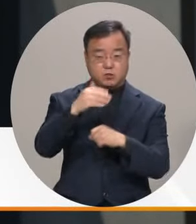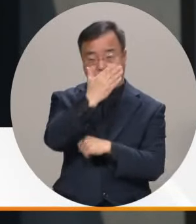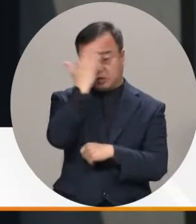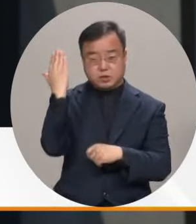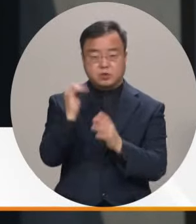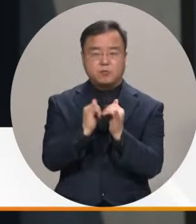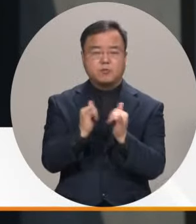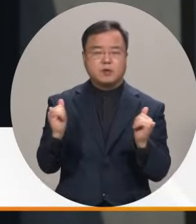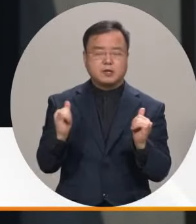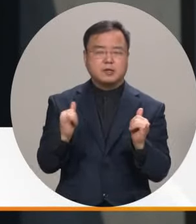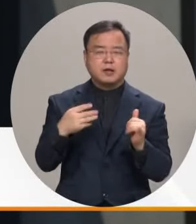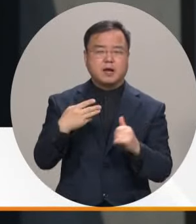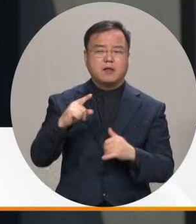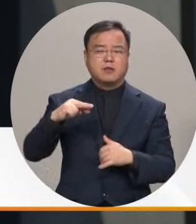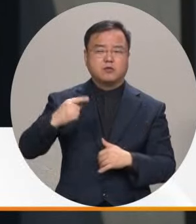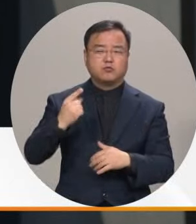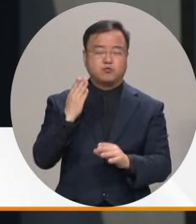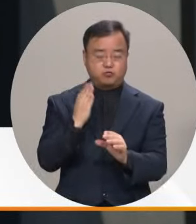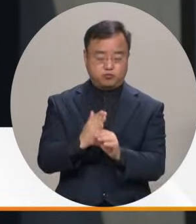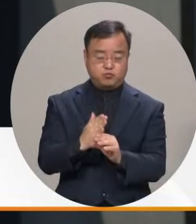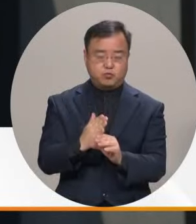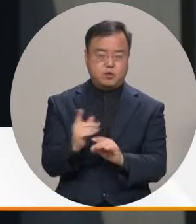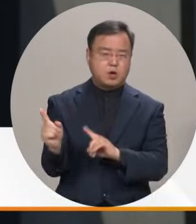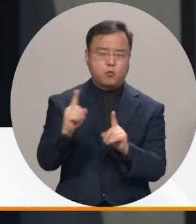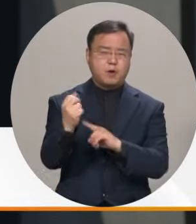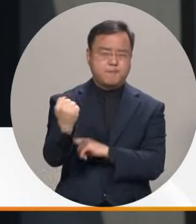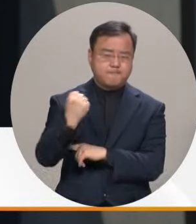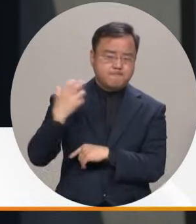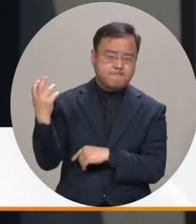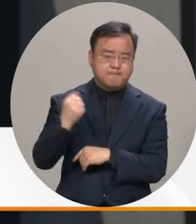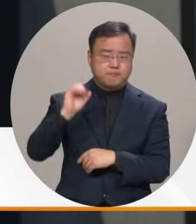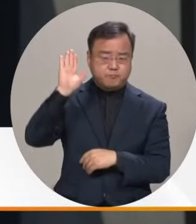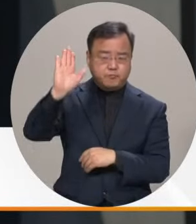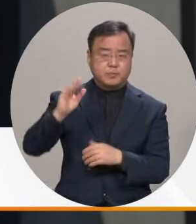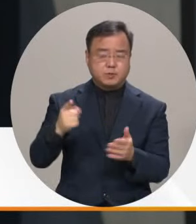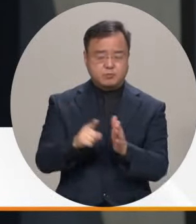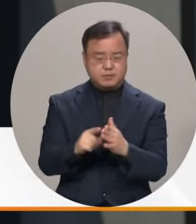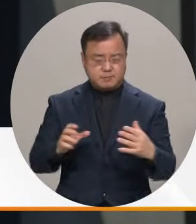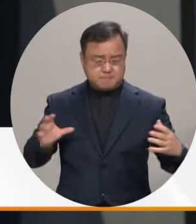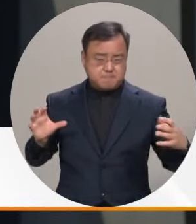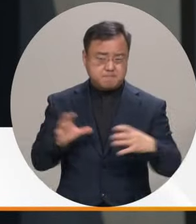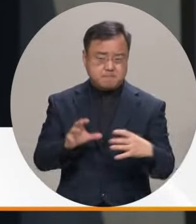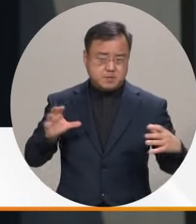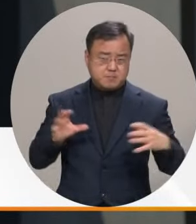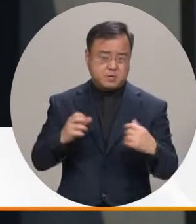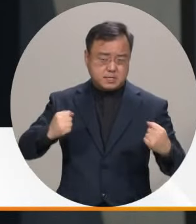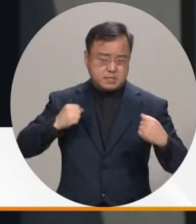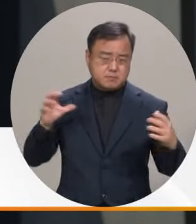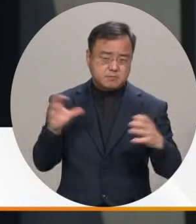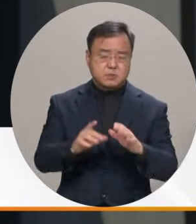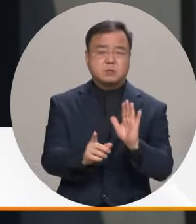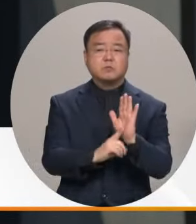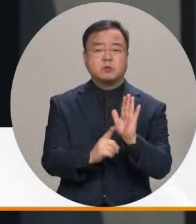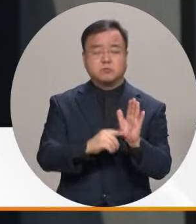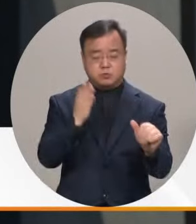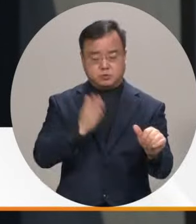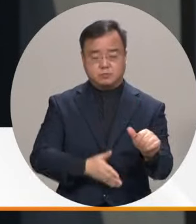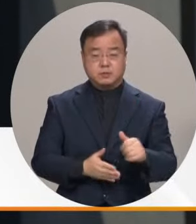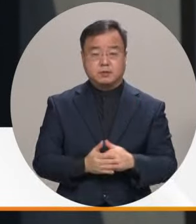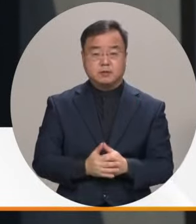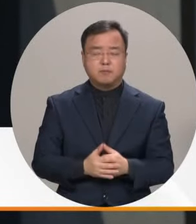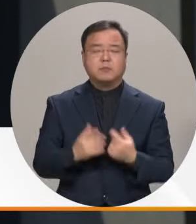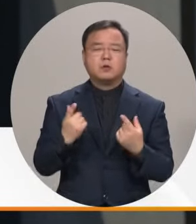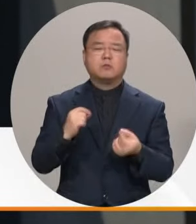중립적이고 회복력 있는 미래를 만들기 위해 힘을 합쳐 행동해 줄 것을 촉구하는 성명도 발표하였습니다